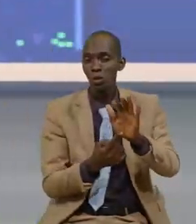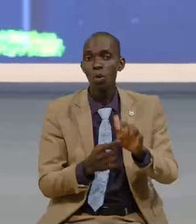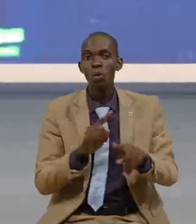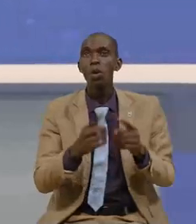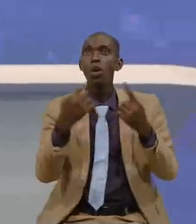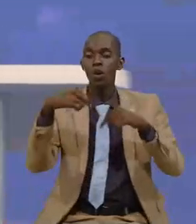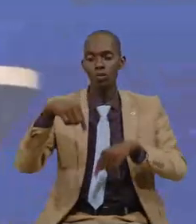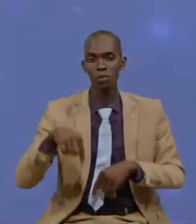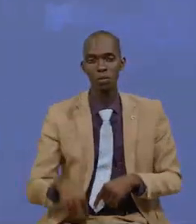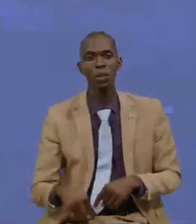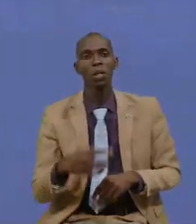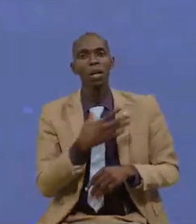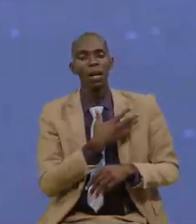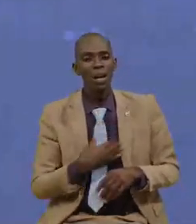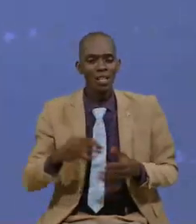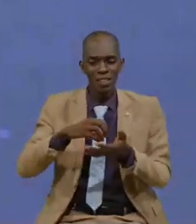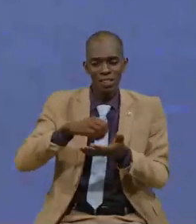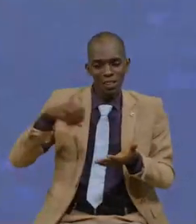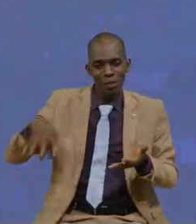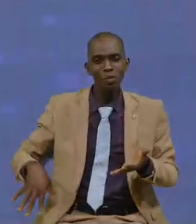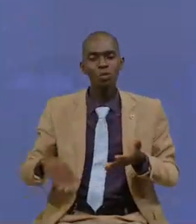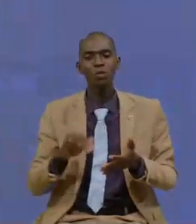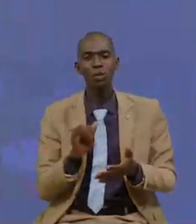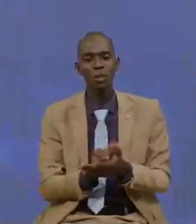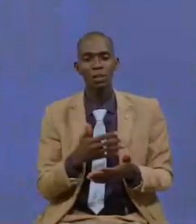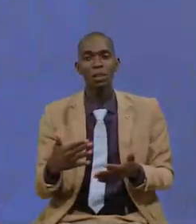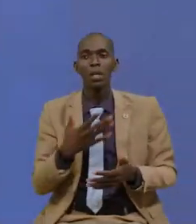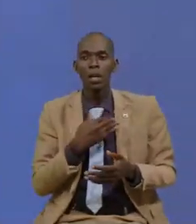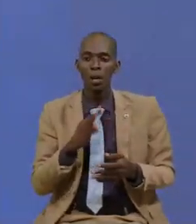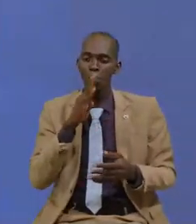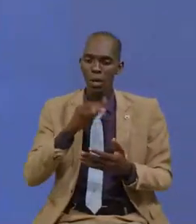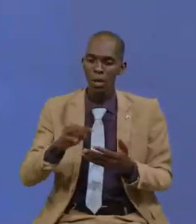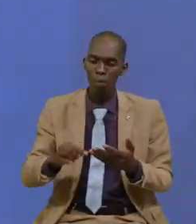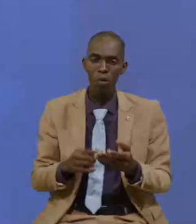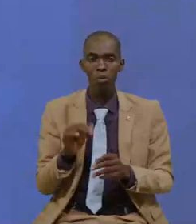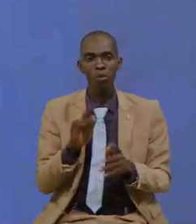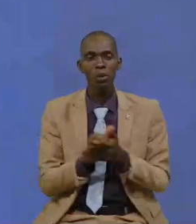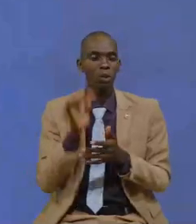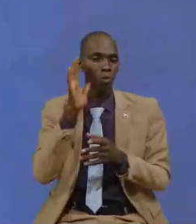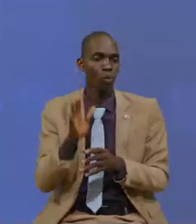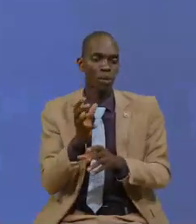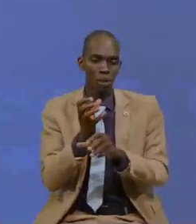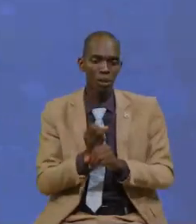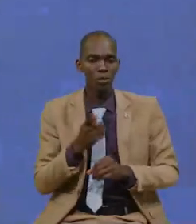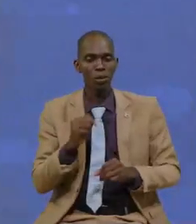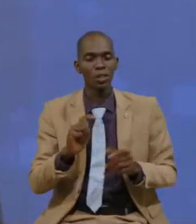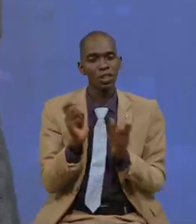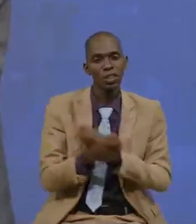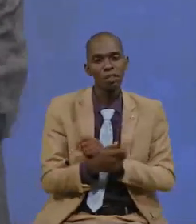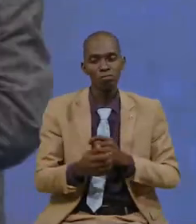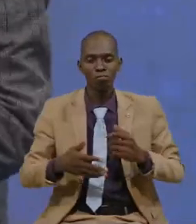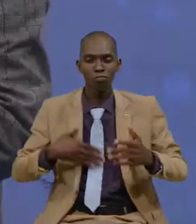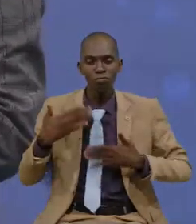faut descendre, il faut vivre avec les hommes, il faut être avec les humains, qu'ils voient